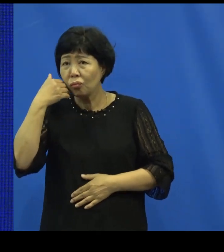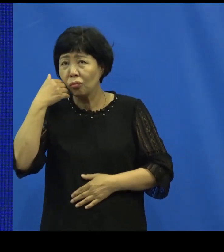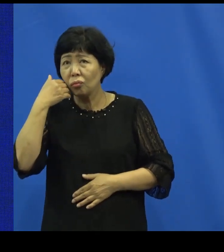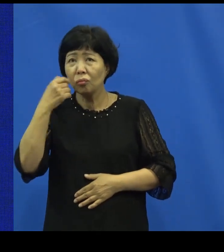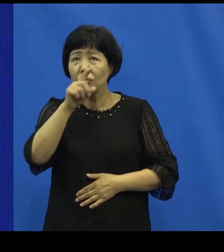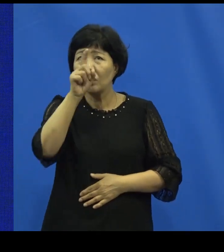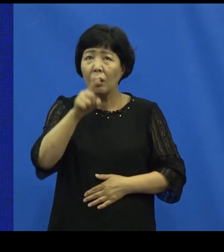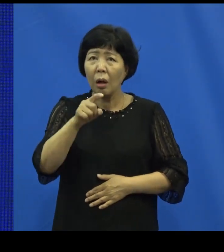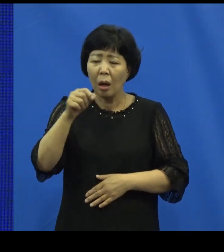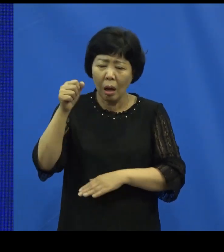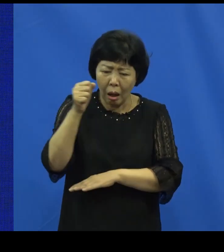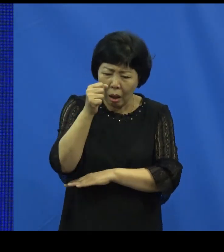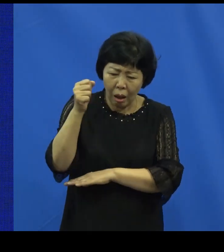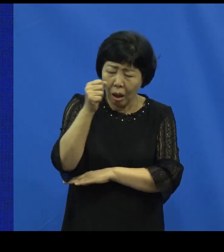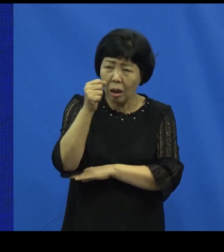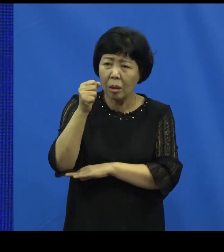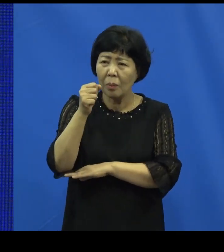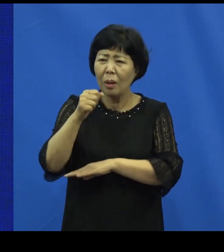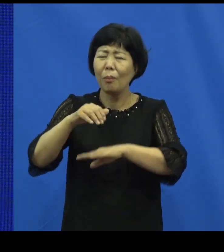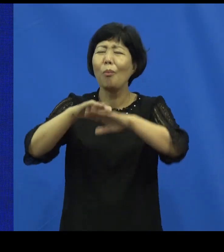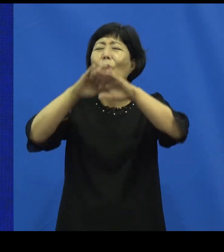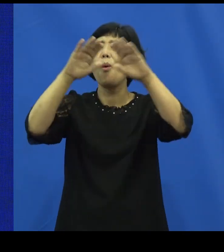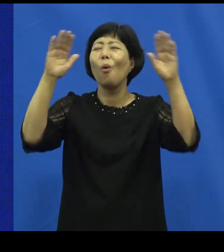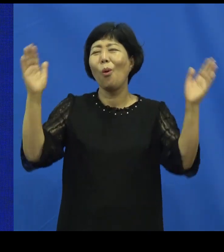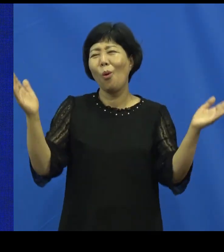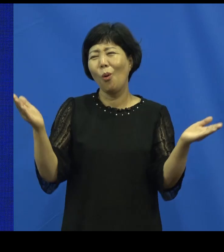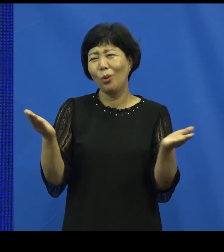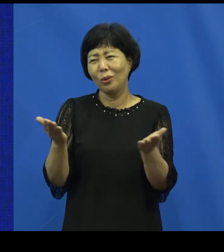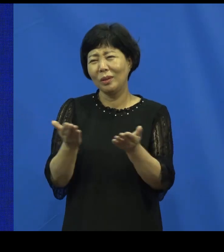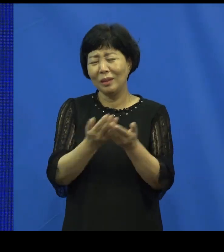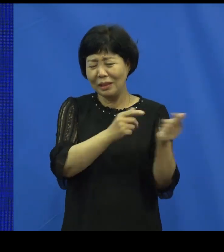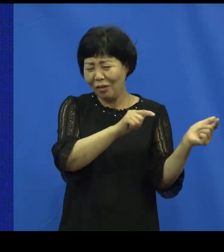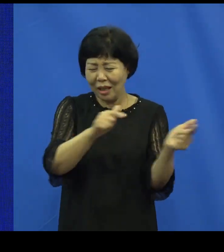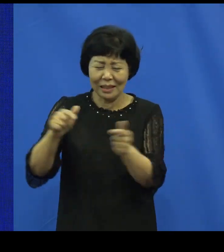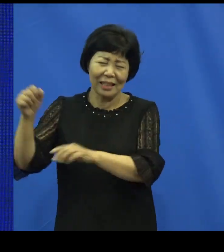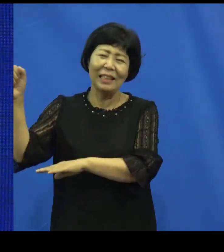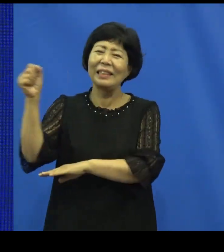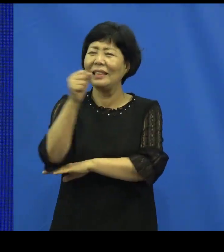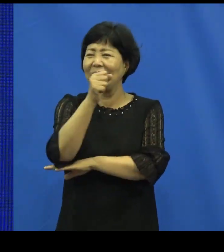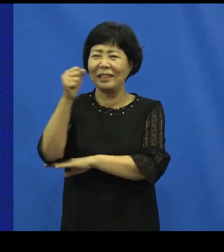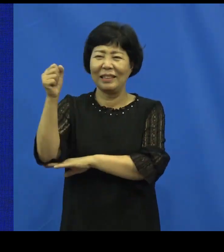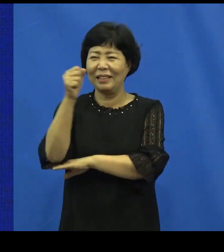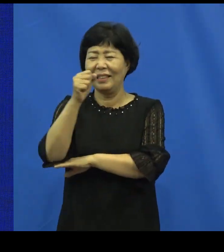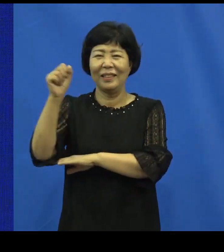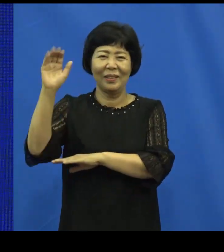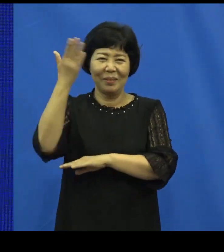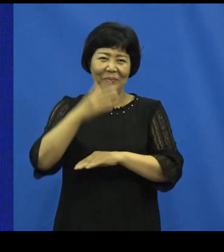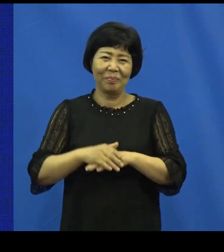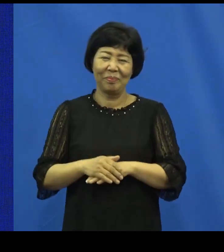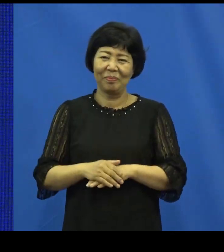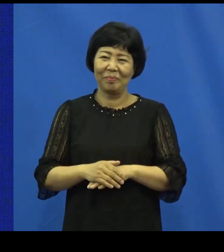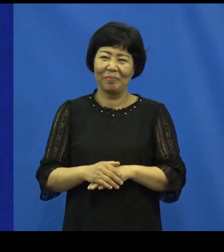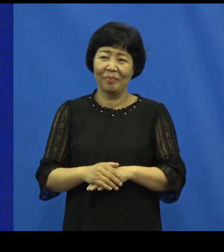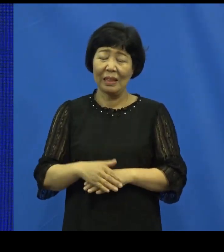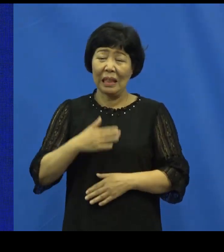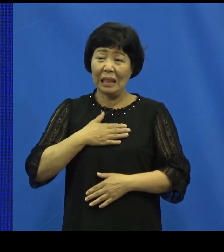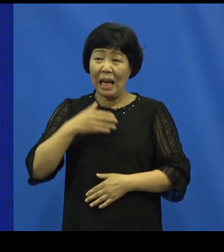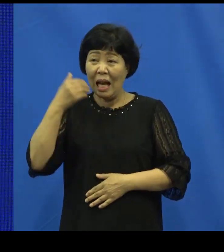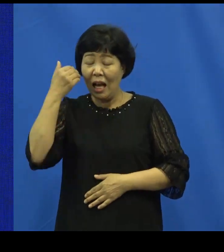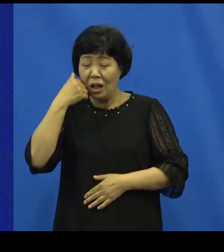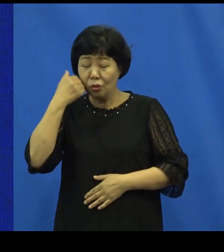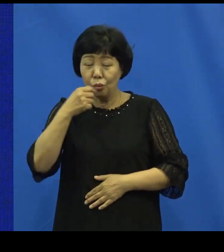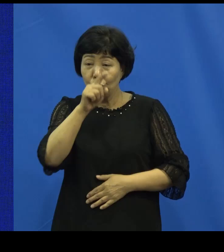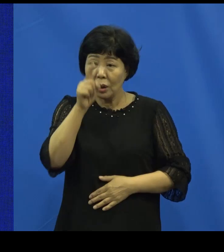흔들리면 모든 게 흔들리는 겁니다. 여러분, 내가 누구인가를 확신하는 건 너무너무 중요한